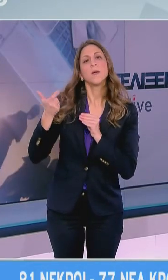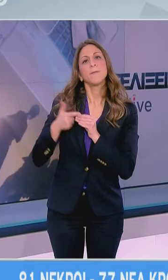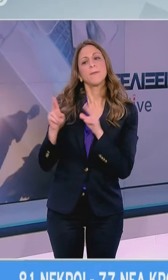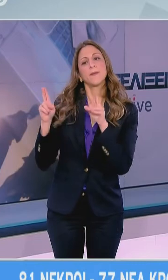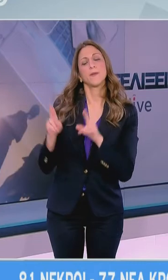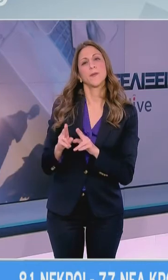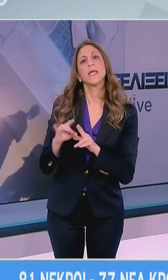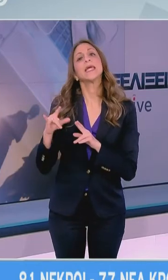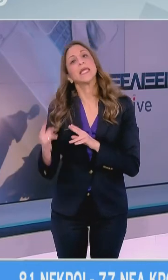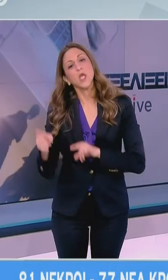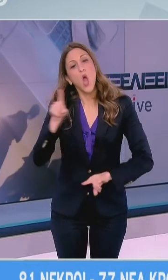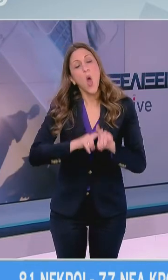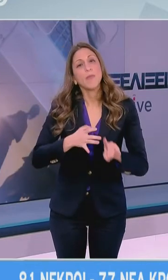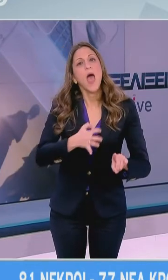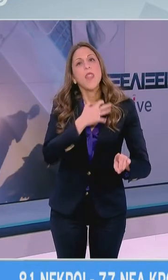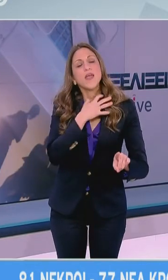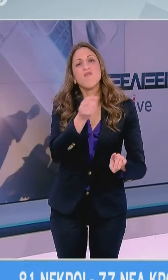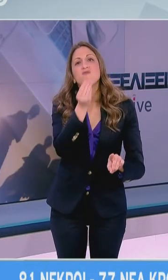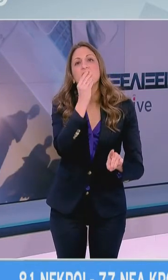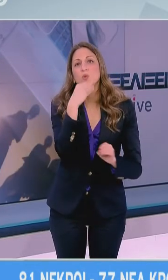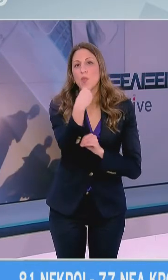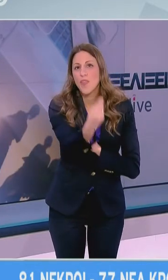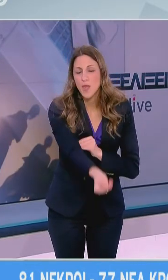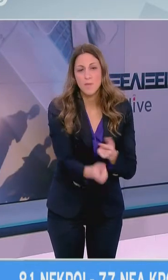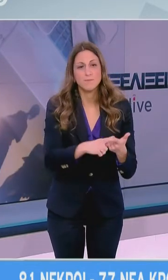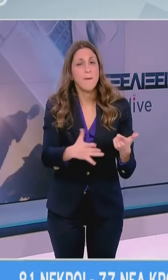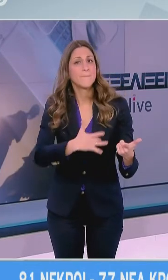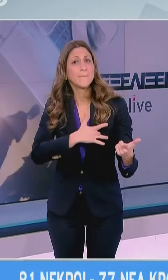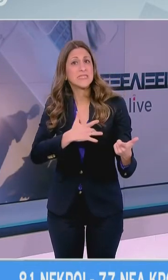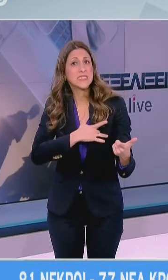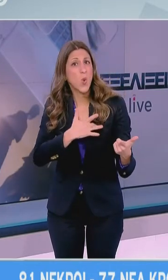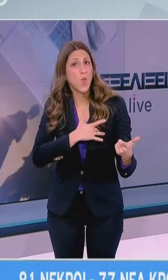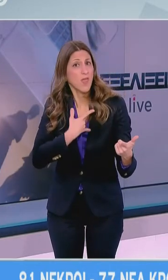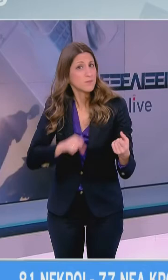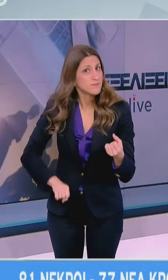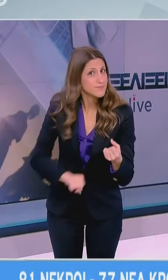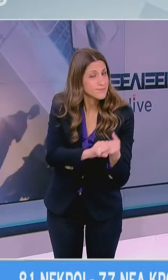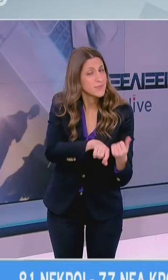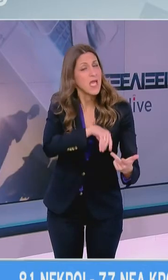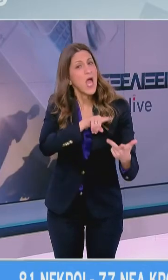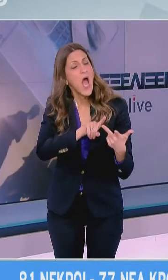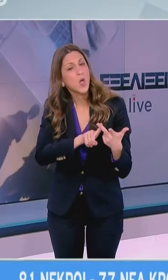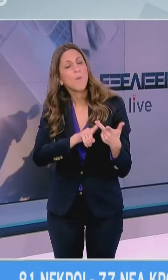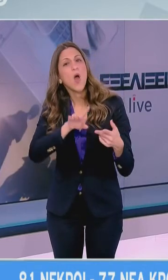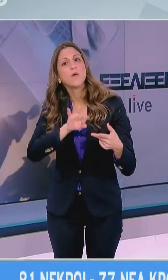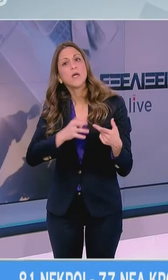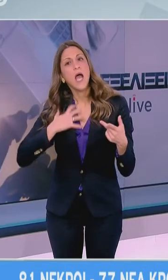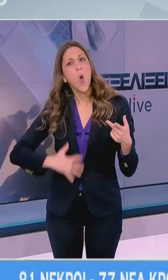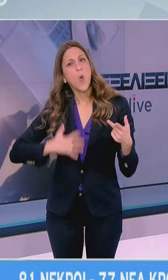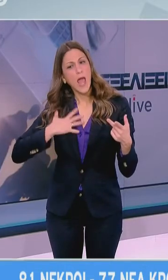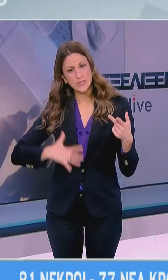διασφάλιση σύντησης για εκείνους που έχουν ανάγκη, η ψυχολογική υποστήριξη εκείνων που τη χρειάζονται και η στήριξη των οργανισμών που